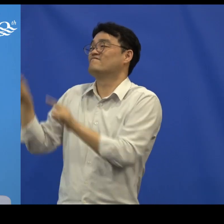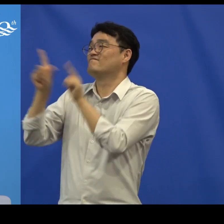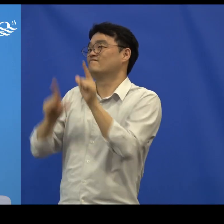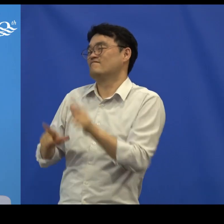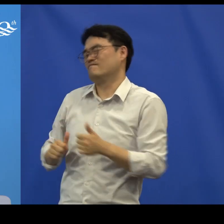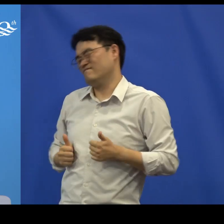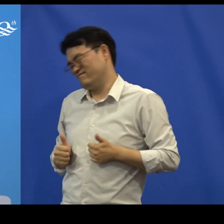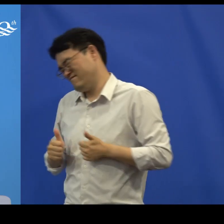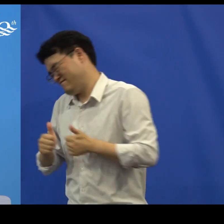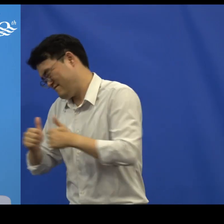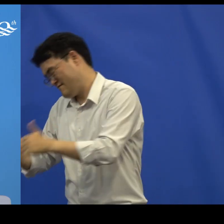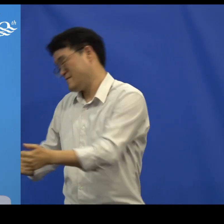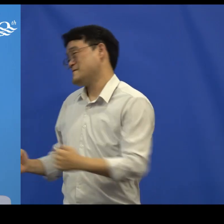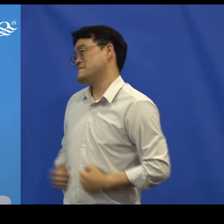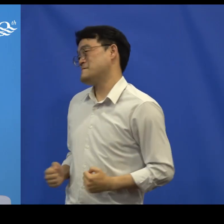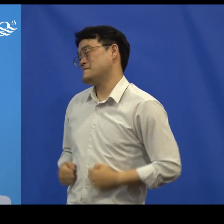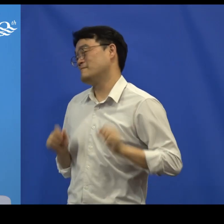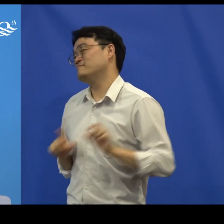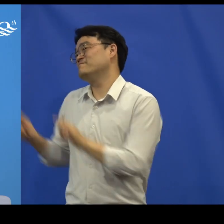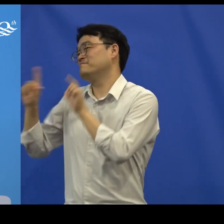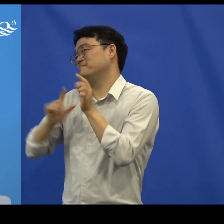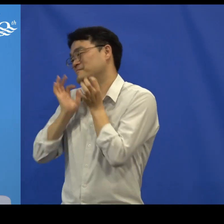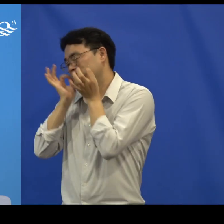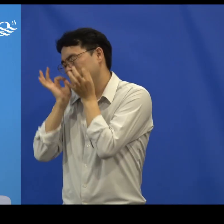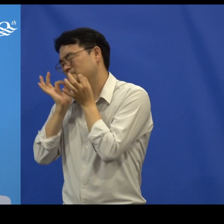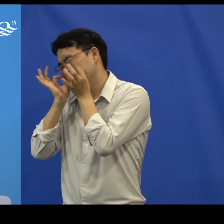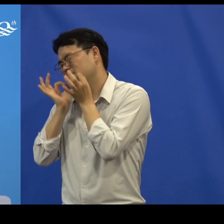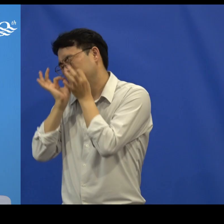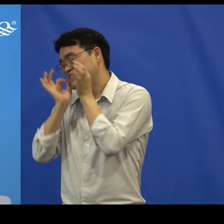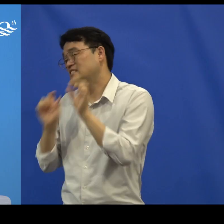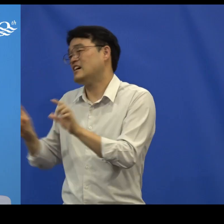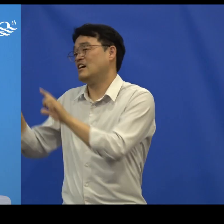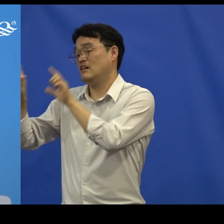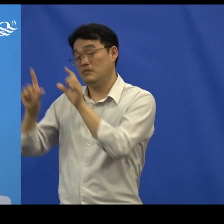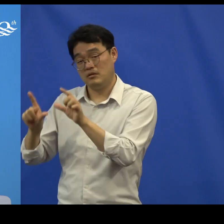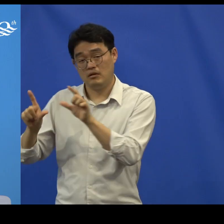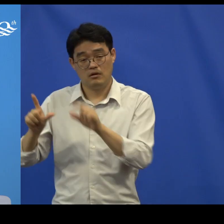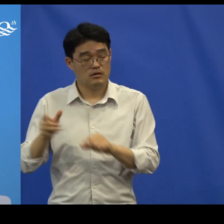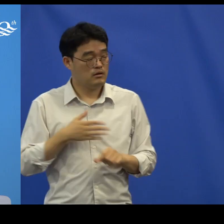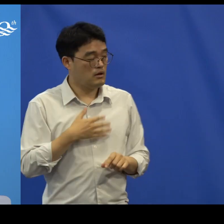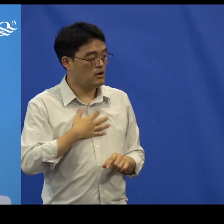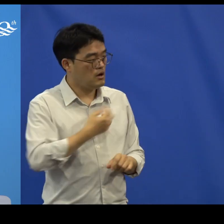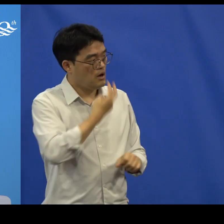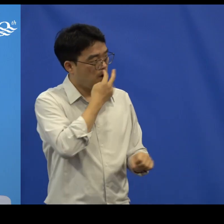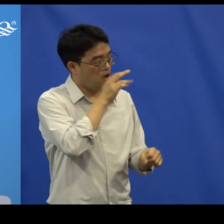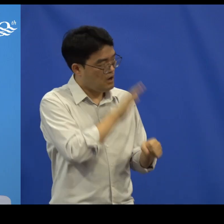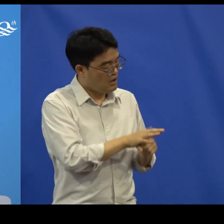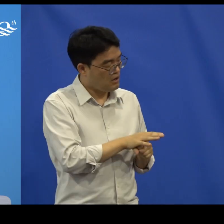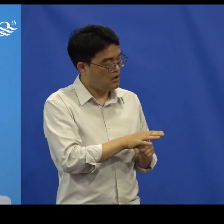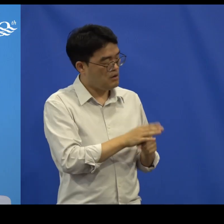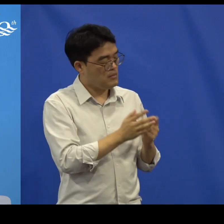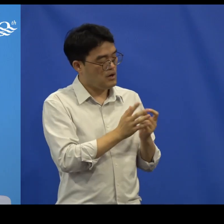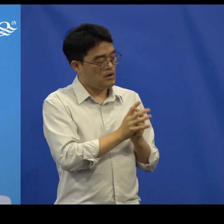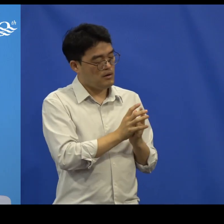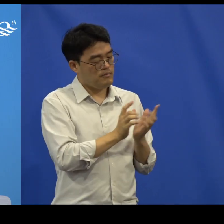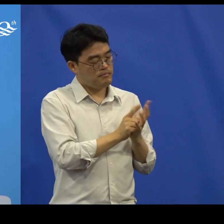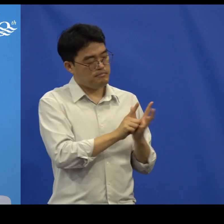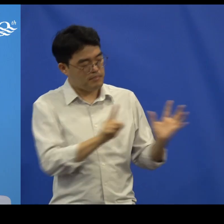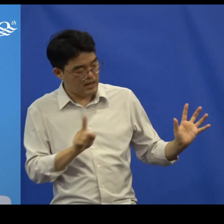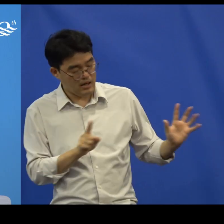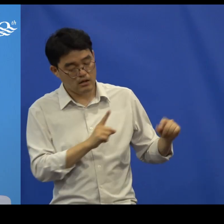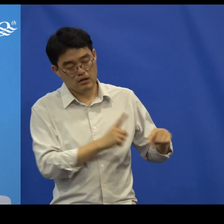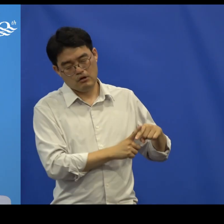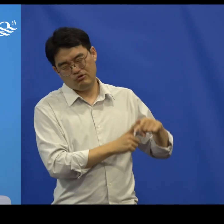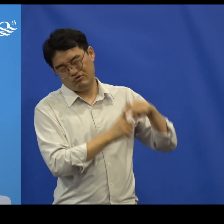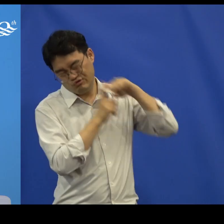그러니까 정말 주를 위해서 신실하게 살면서 억울함, 희생, 어떤 때는 자기 생명을 빼앗긴